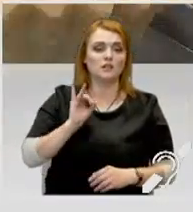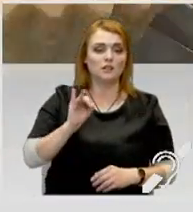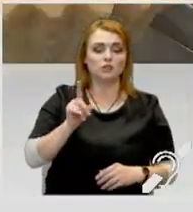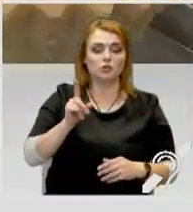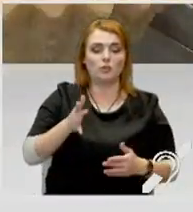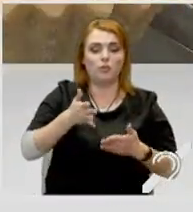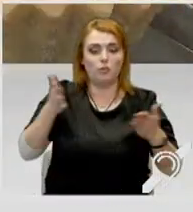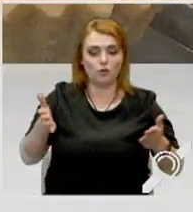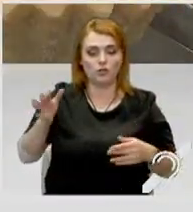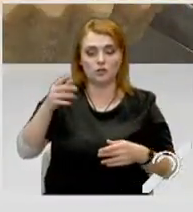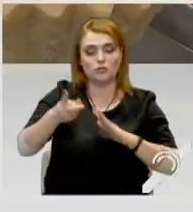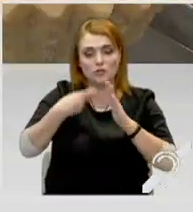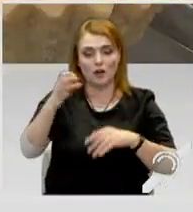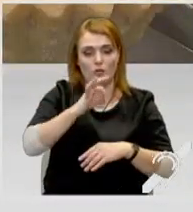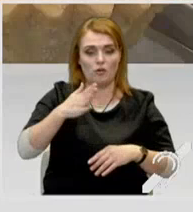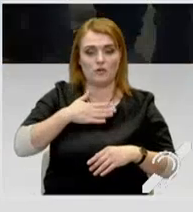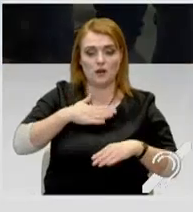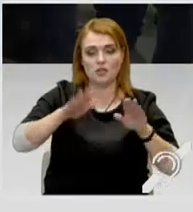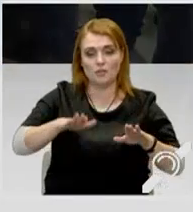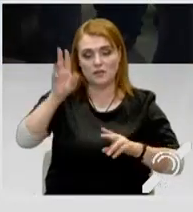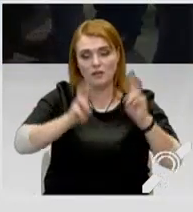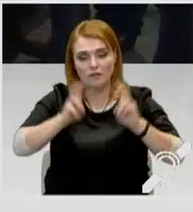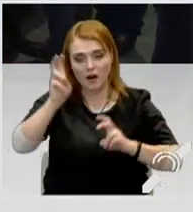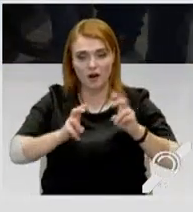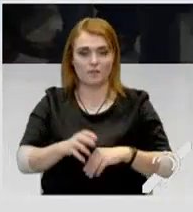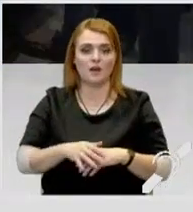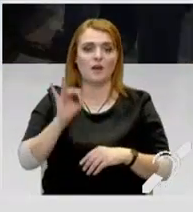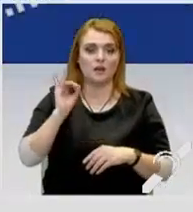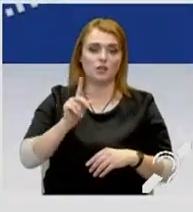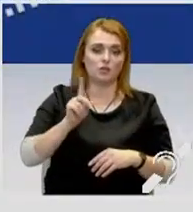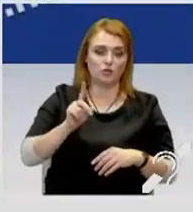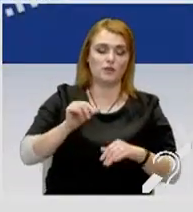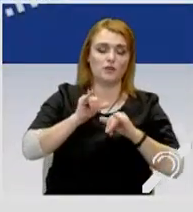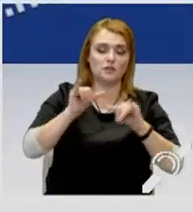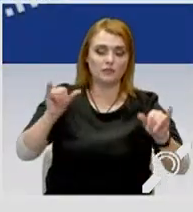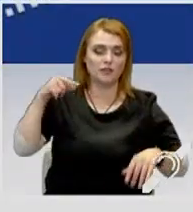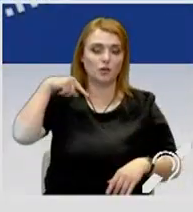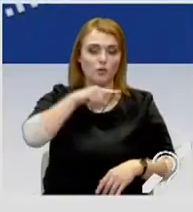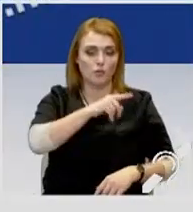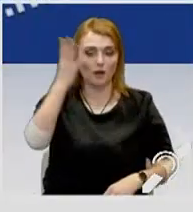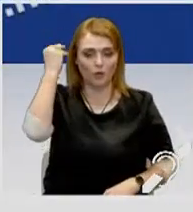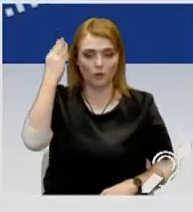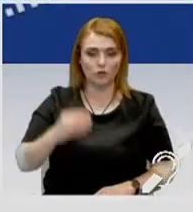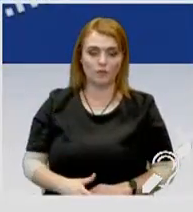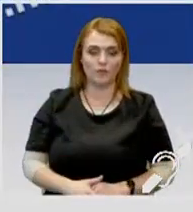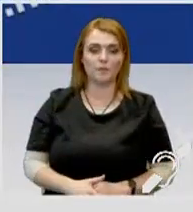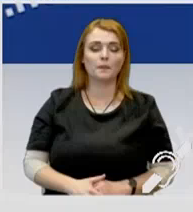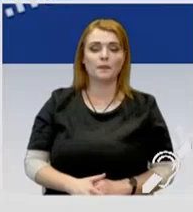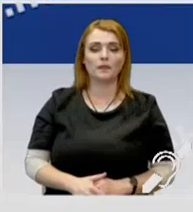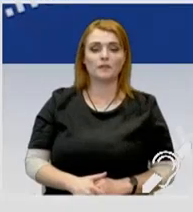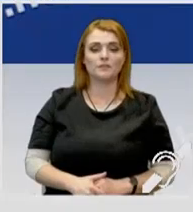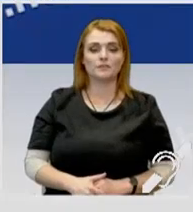antreprenorilor, autorităților și consumatorilor pentru a dezvolta economia statului. Fabricat în Moldova nu este altceva decât o platformă,